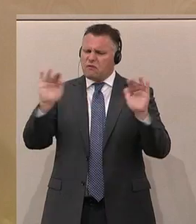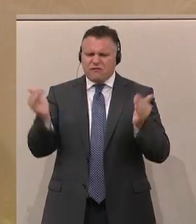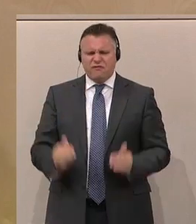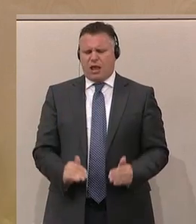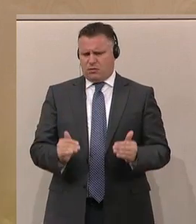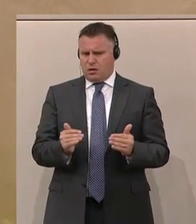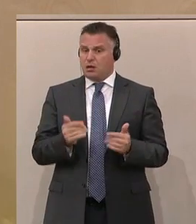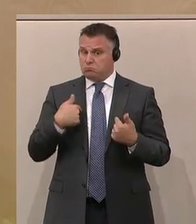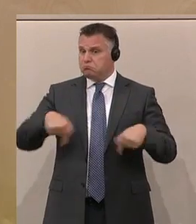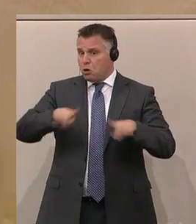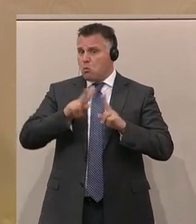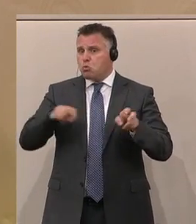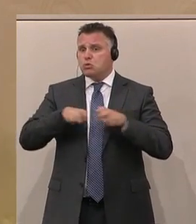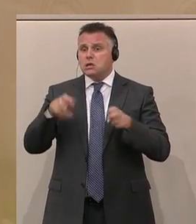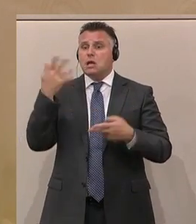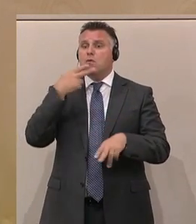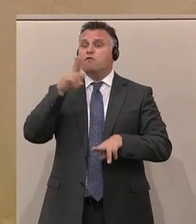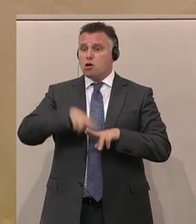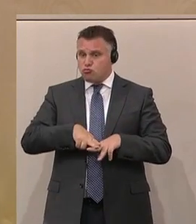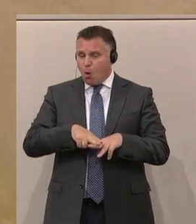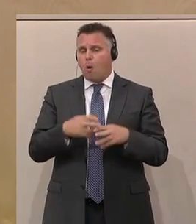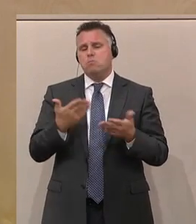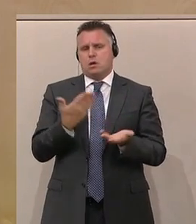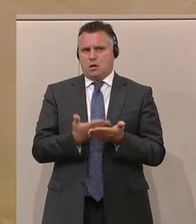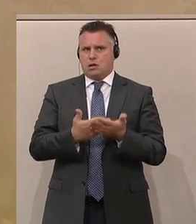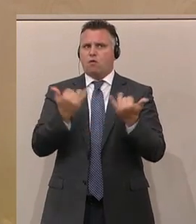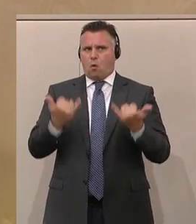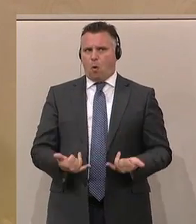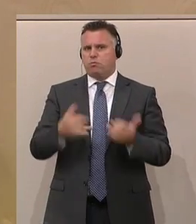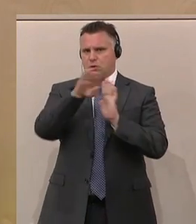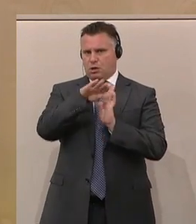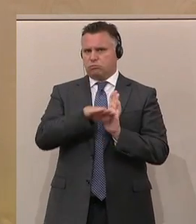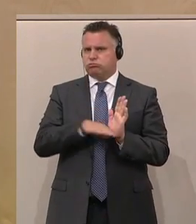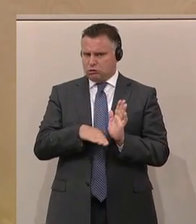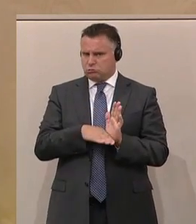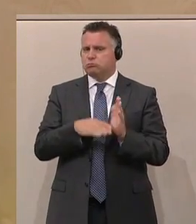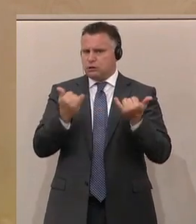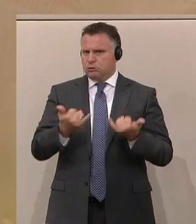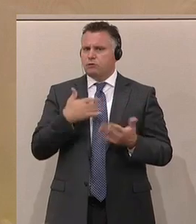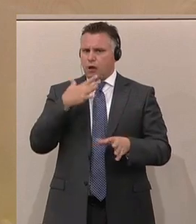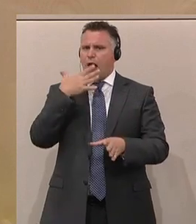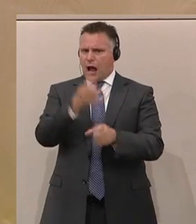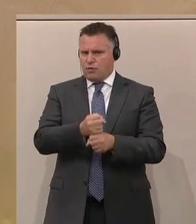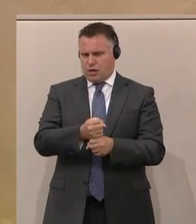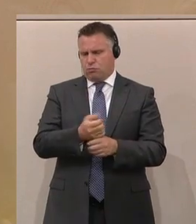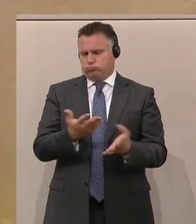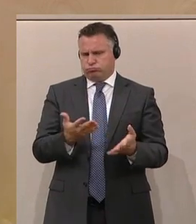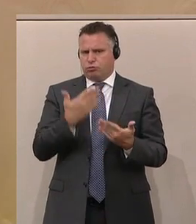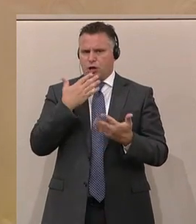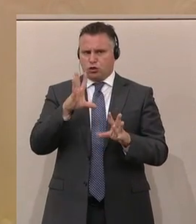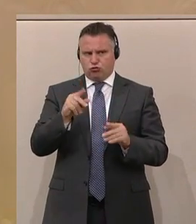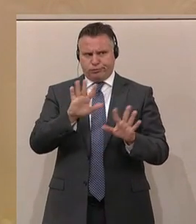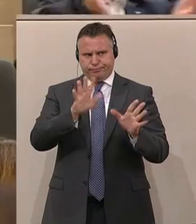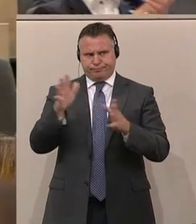diesem Versprechen ist diese Bundesregierung angetreten und mit diesem heutigen Gesetz halten wir einmal mehr Wort. Dankeschön.